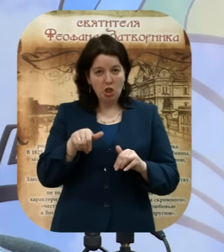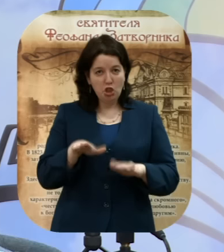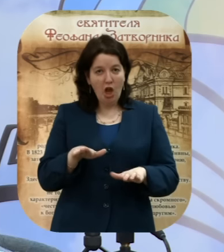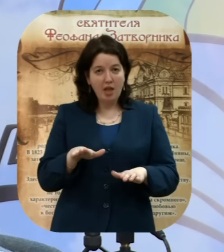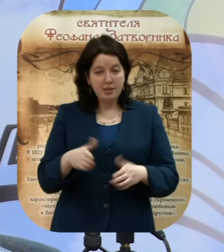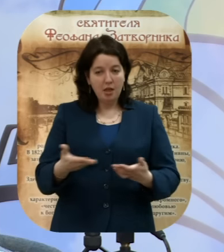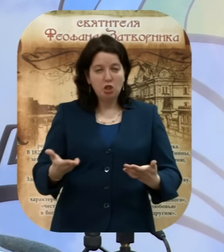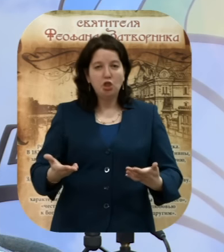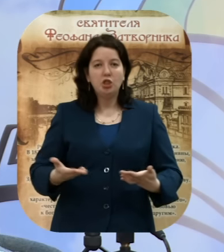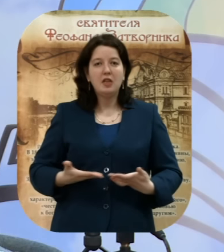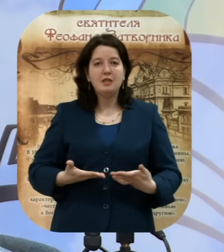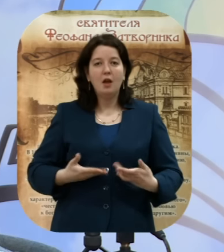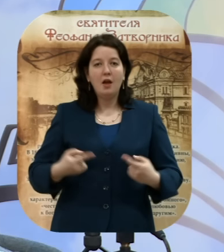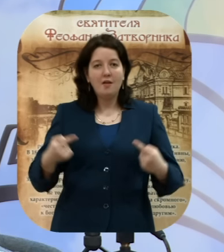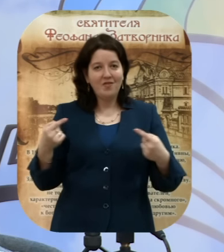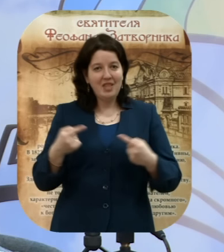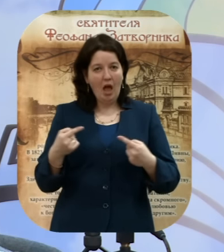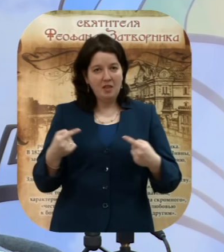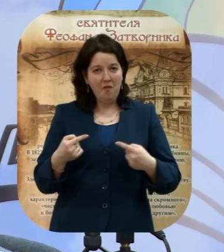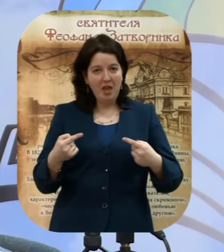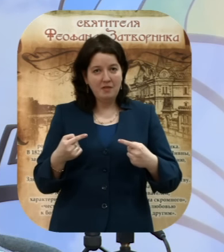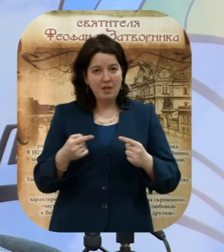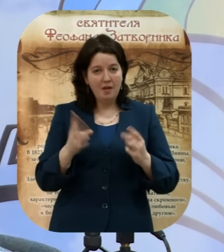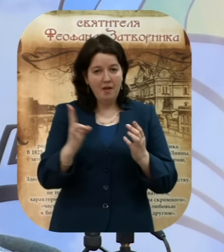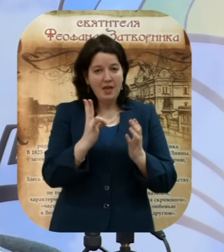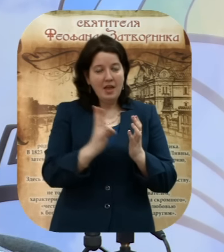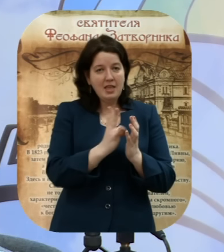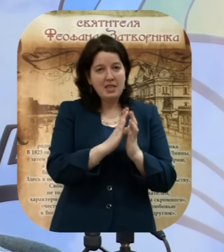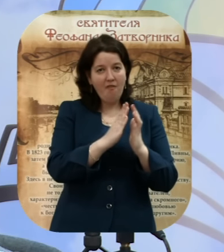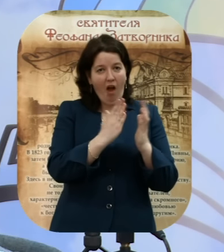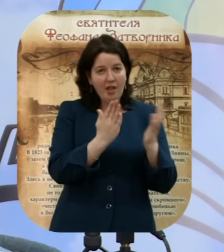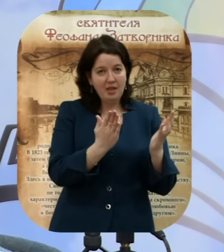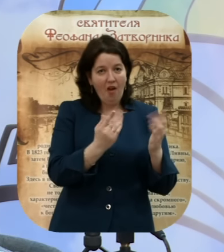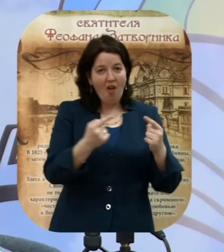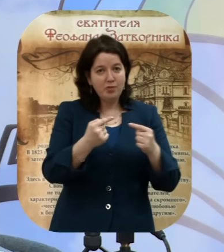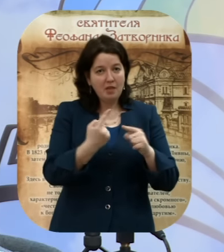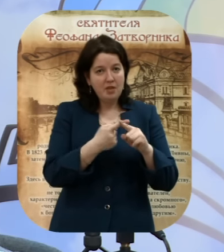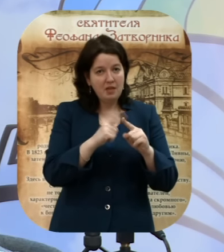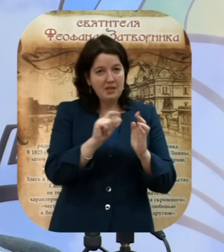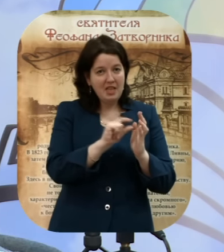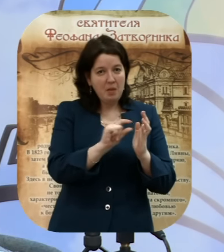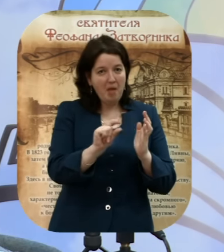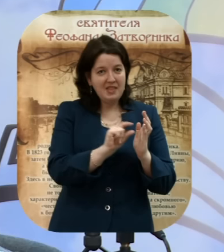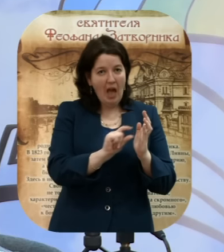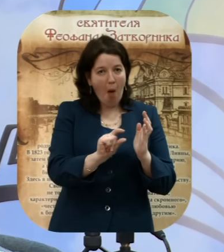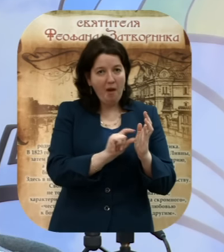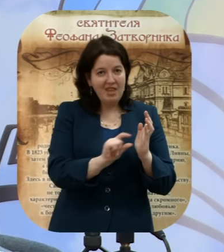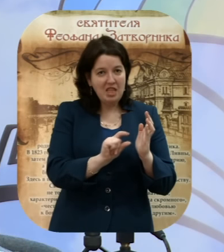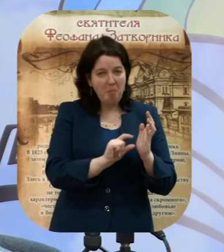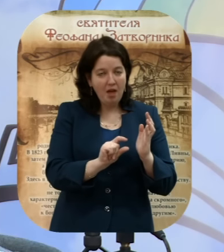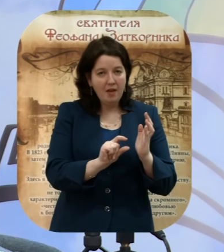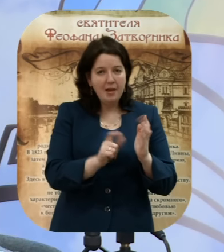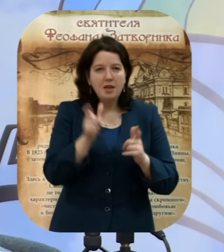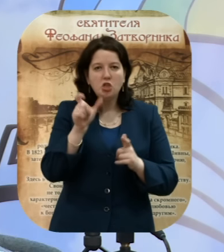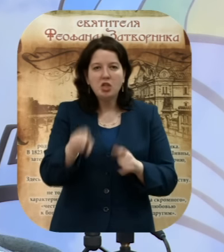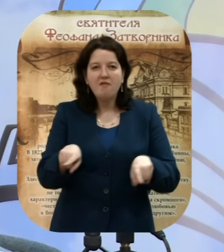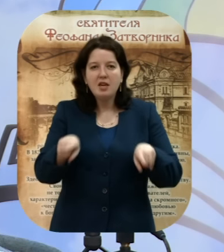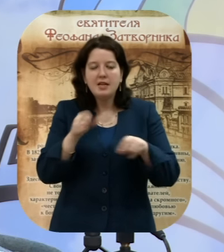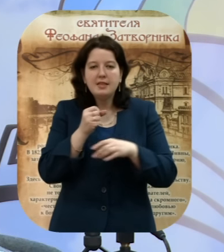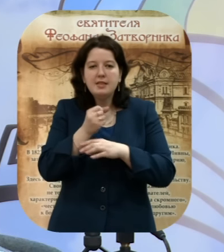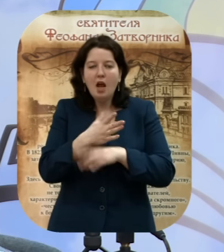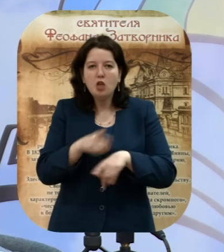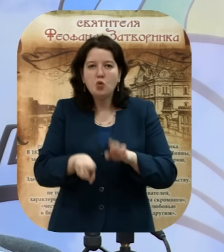решусь жить по Евангелию, по евангельским заповедям, я тут же начинаю видеть,